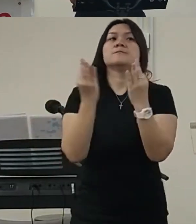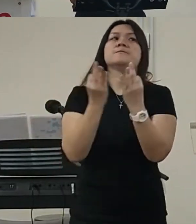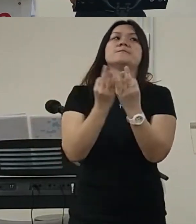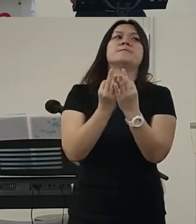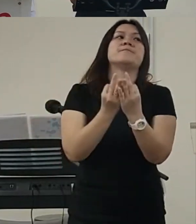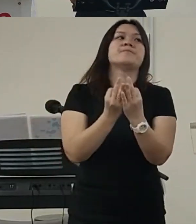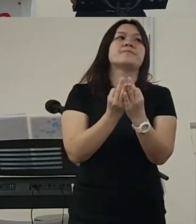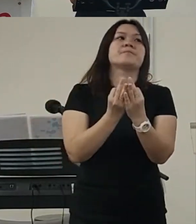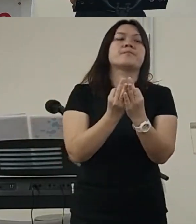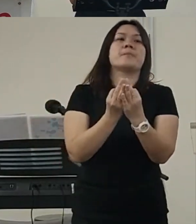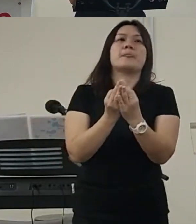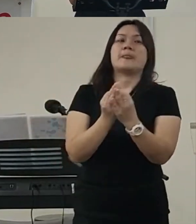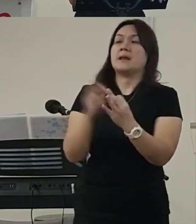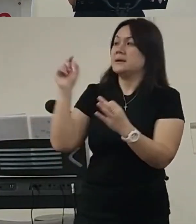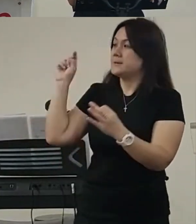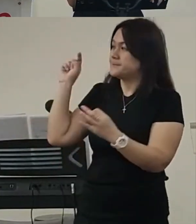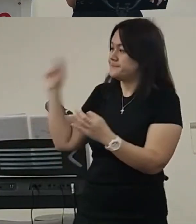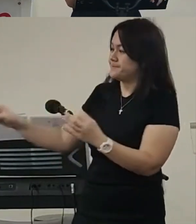证